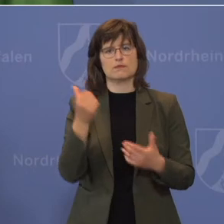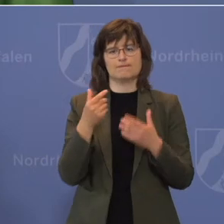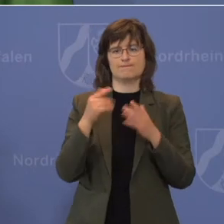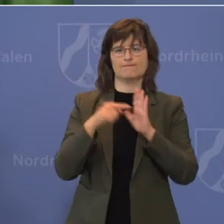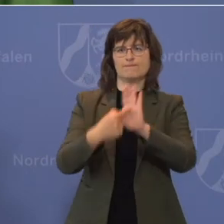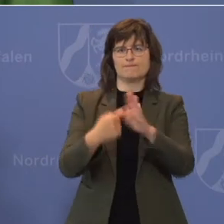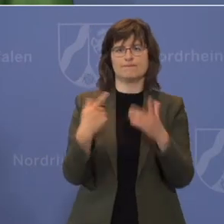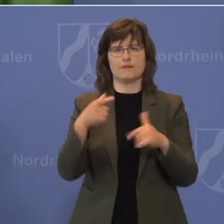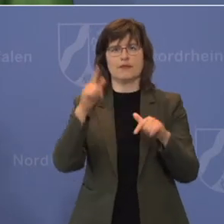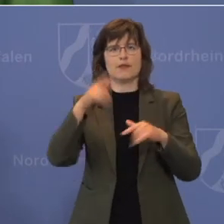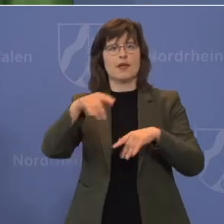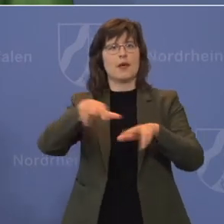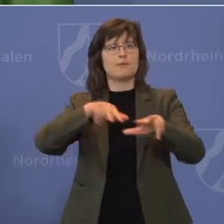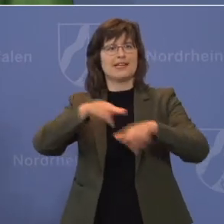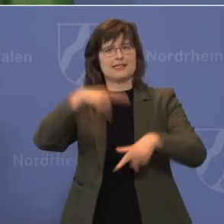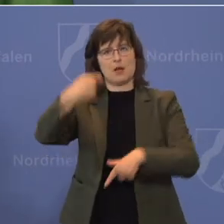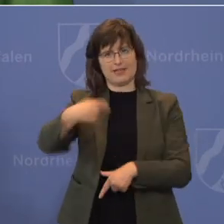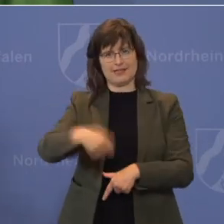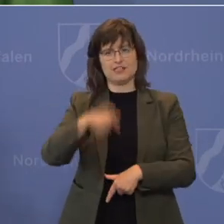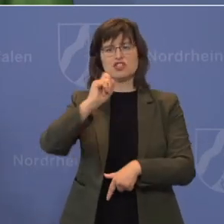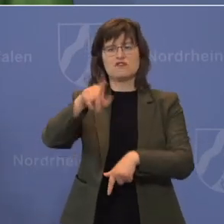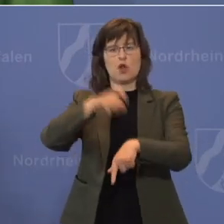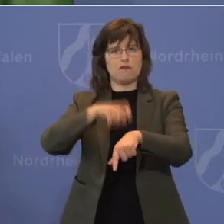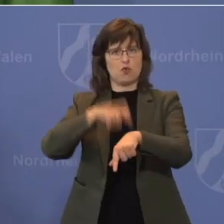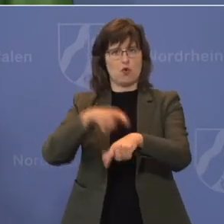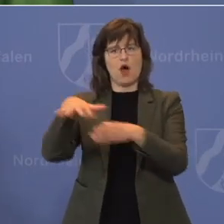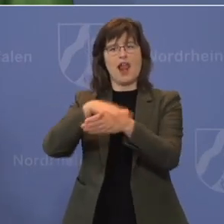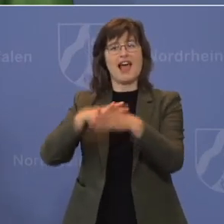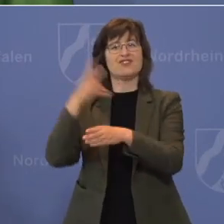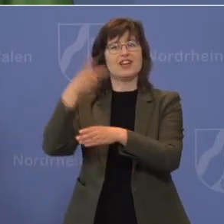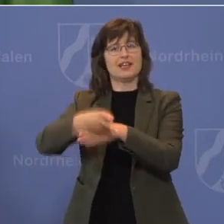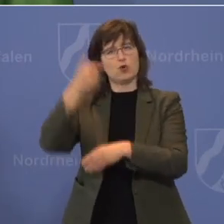sich ja um 12 Uhr äußern wird, dann in der Landesvertretung in